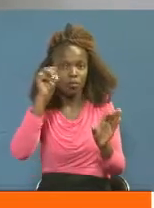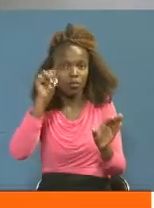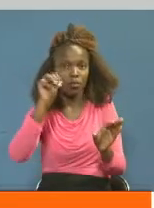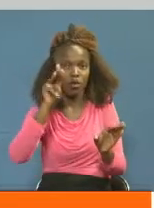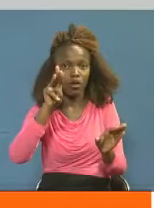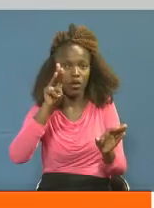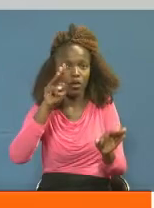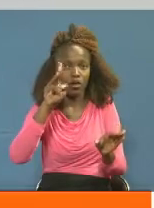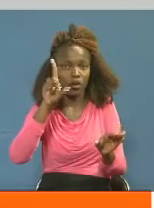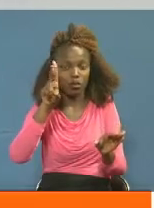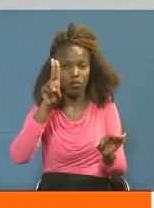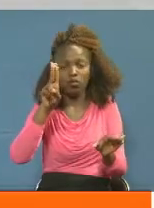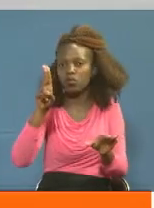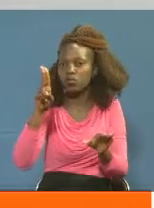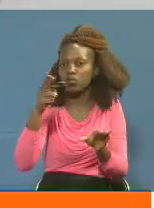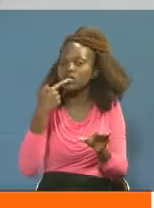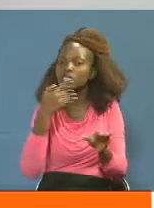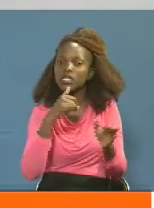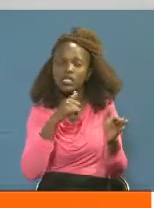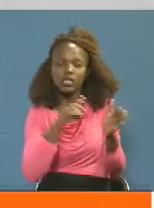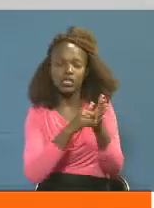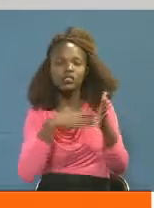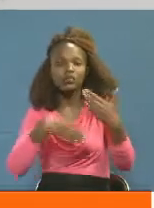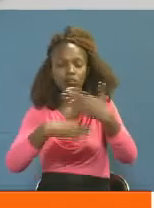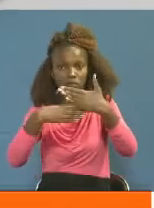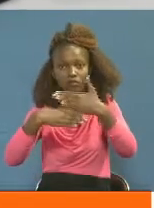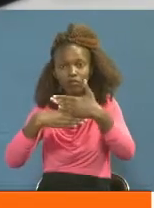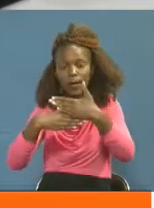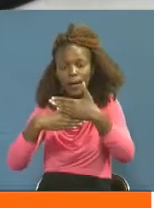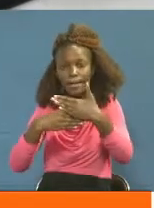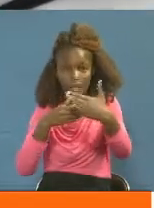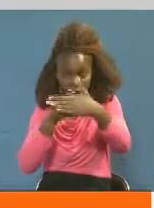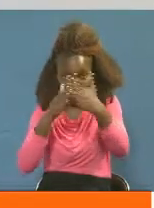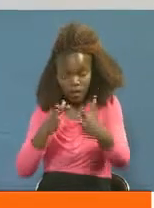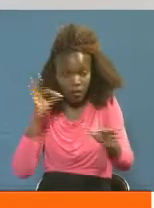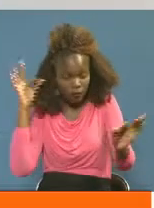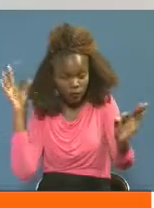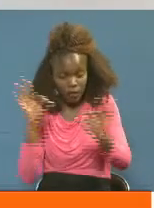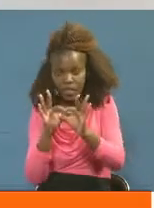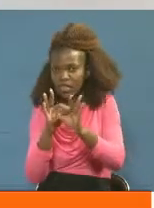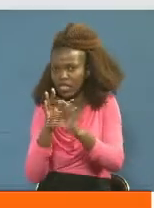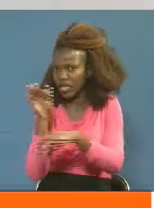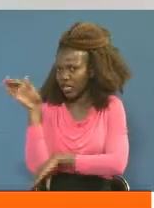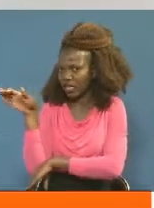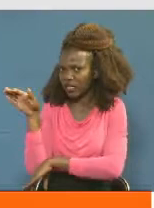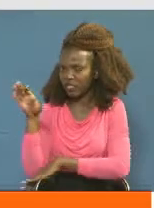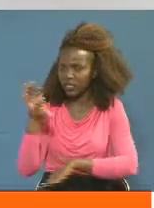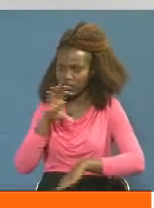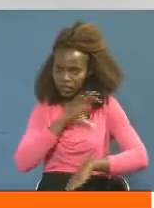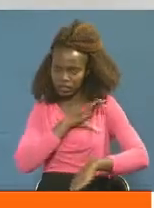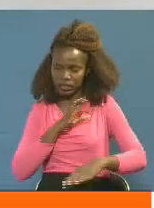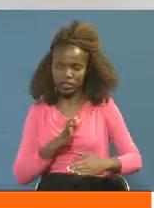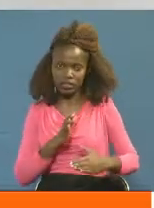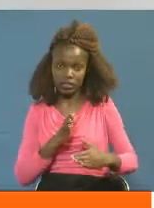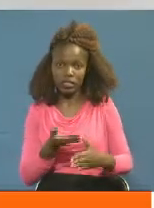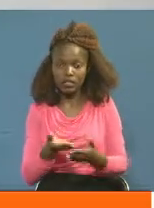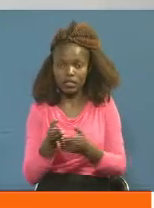Mwilu amesema kuwa mwenda zake alikuwa kiongozi wa imani na akaomba Wakristo kukubali mpango wa